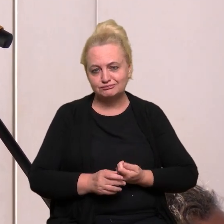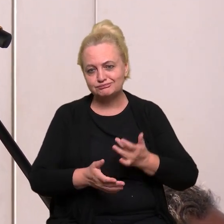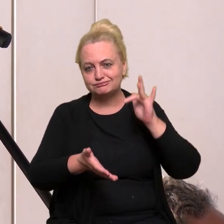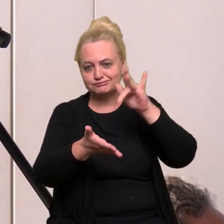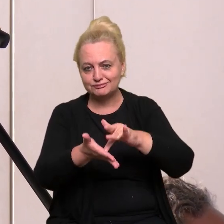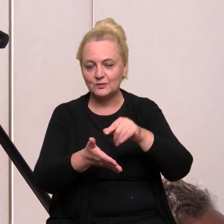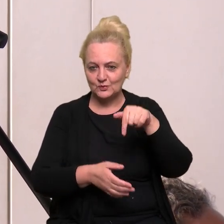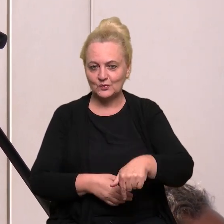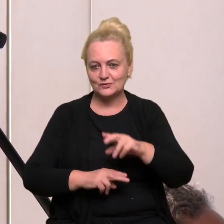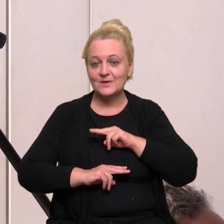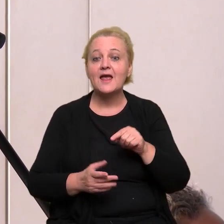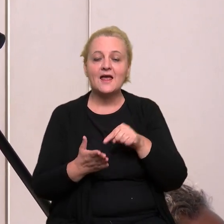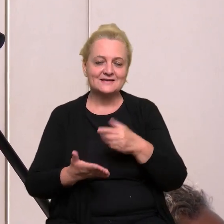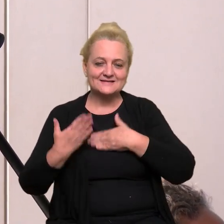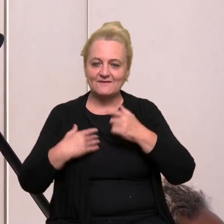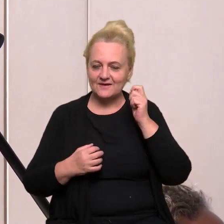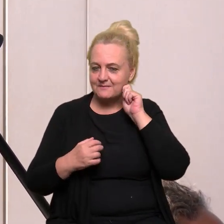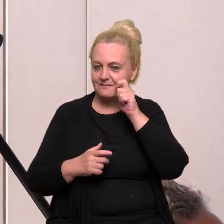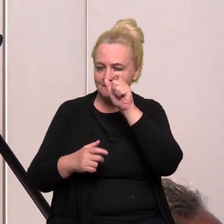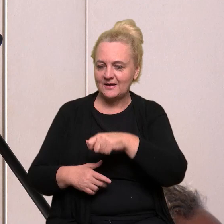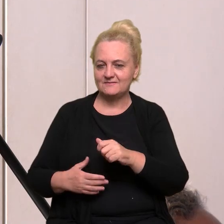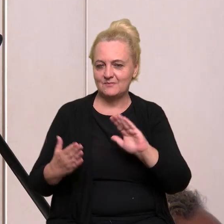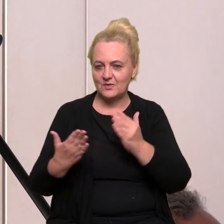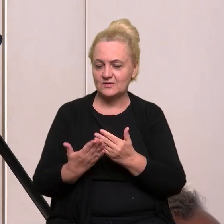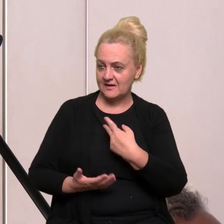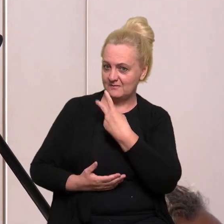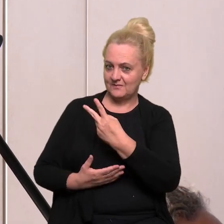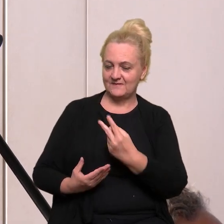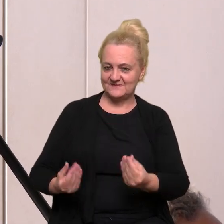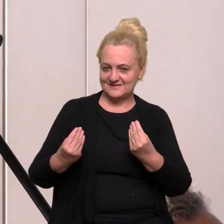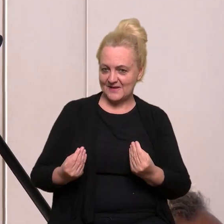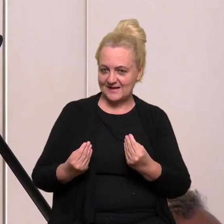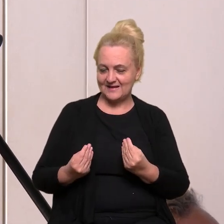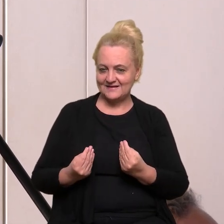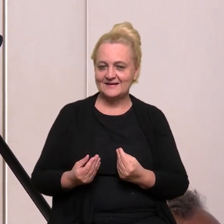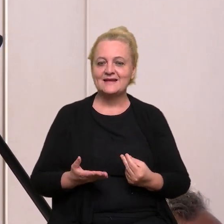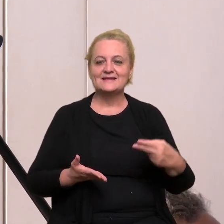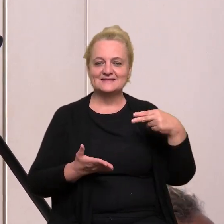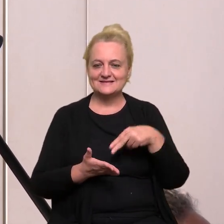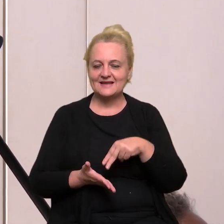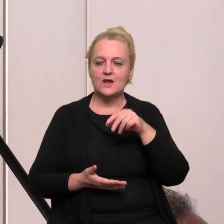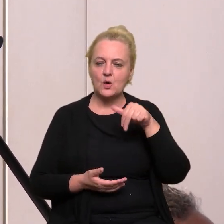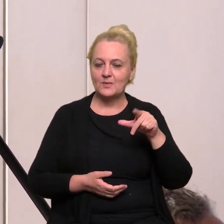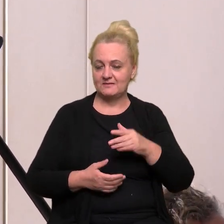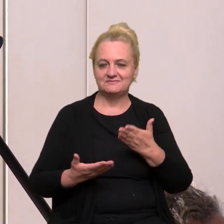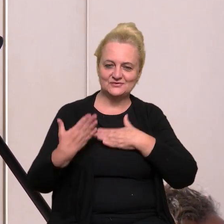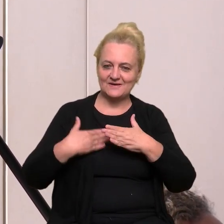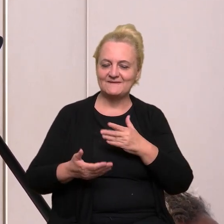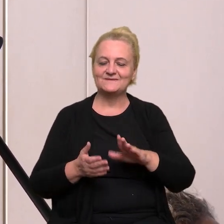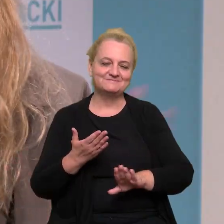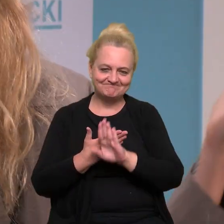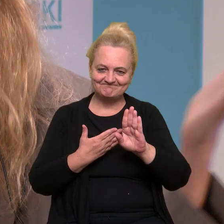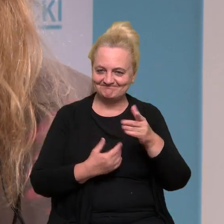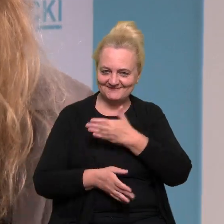się cieszę, że mogłem Panią poznać. I nie wiedziałem, że Pani jest taką wspaniałą stand-uperką. Już gratuluję przyszłych występów, bo na pewno będą